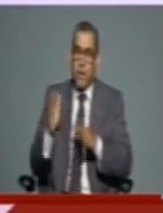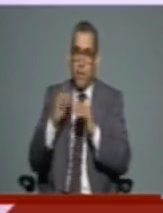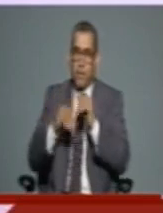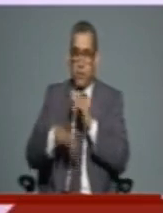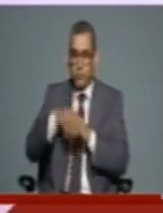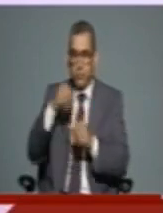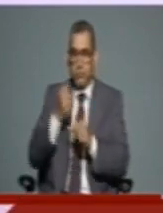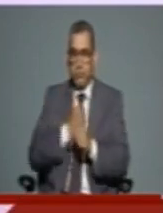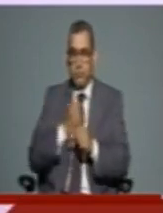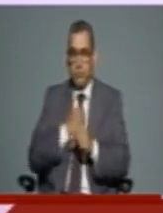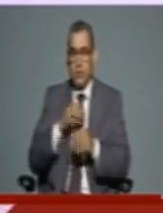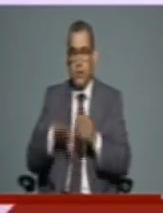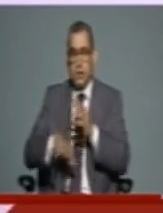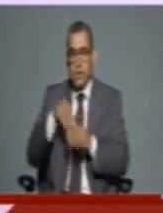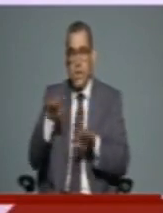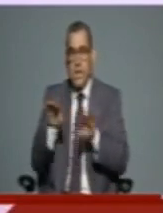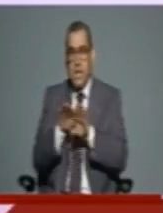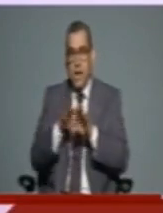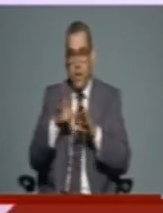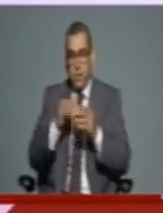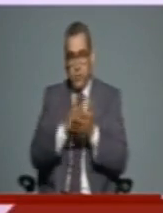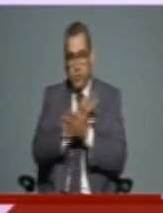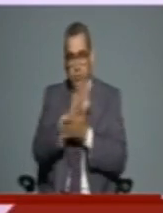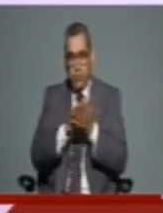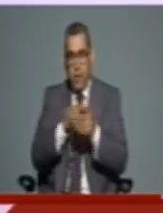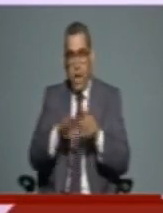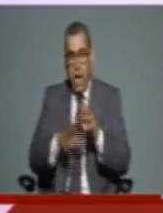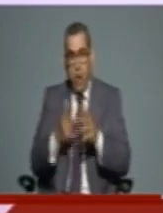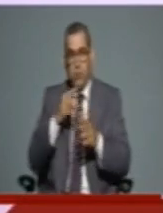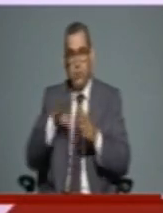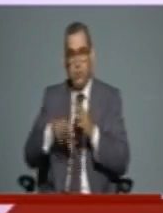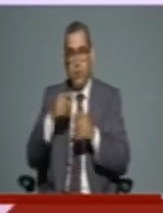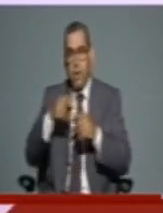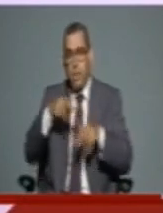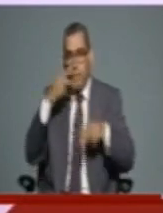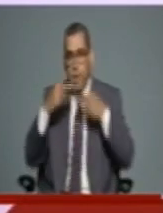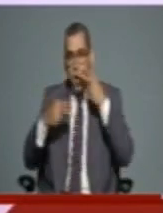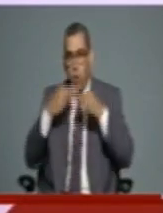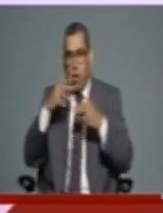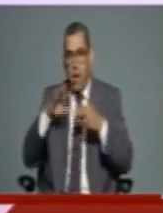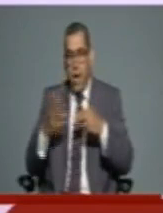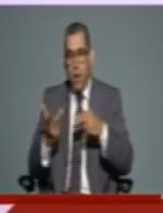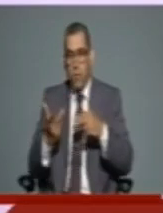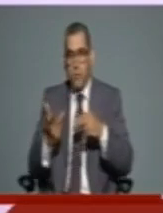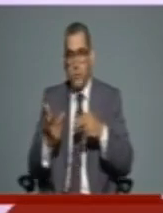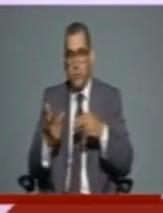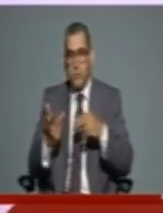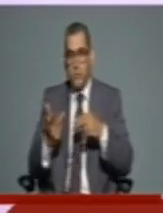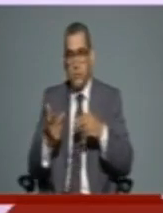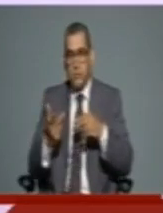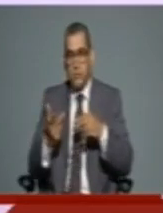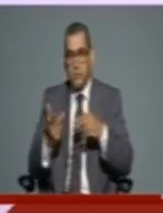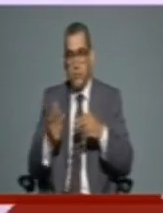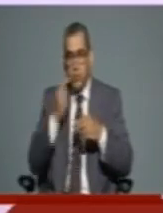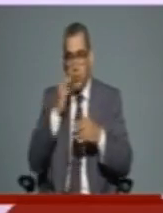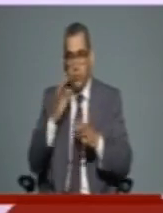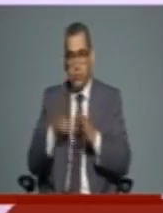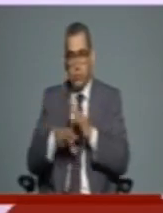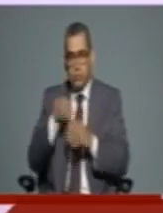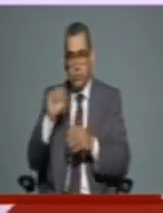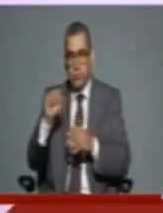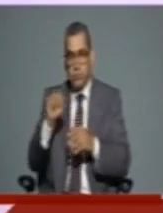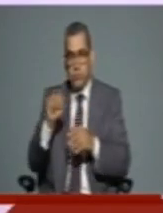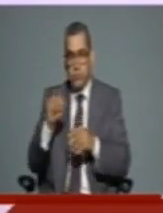صناعة الدقيق أو صناعة منتجات المكرونة أو صناعات مباشرة على